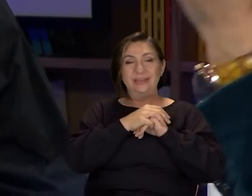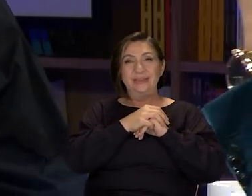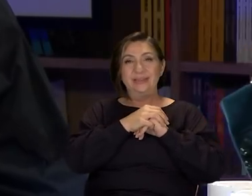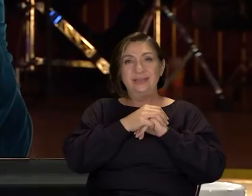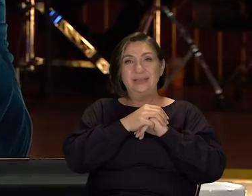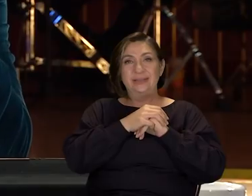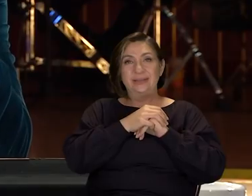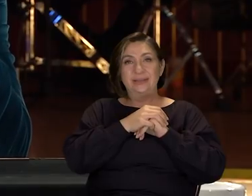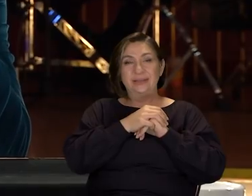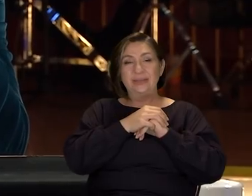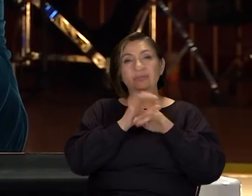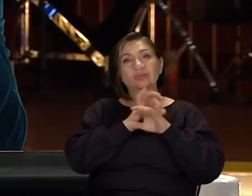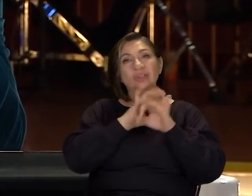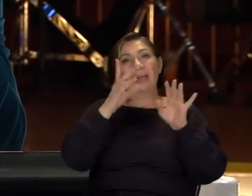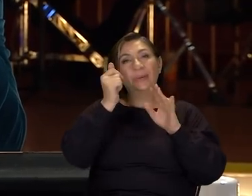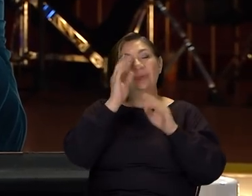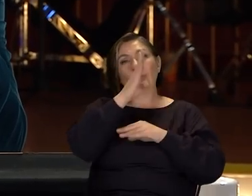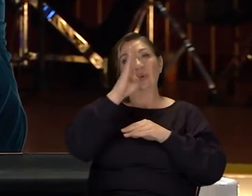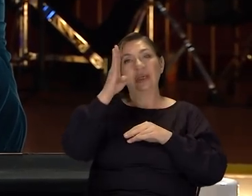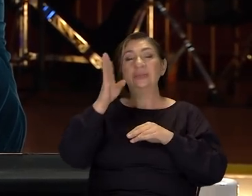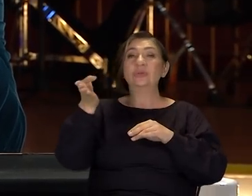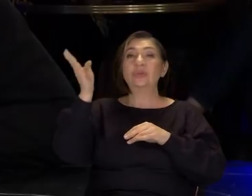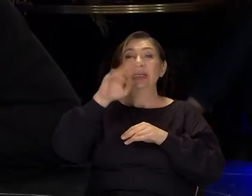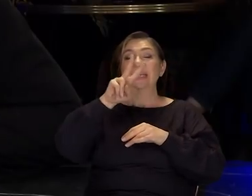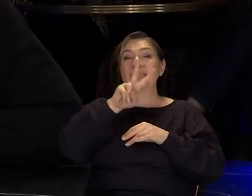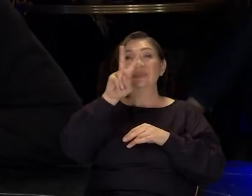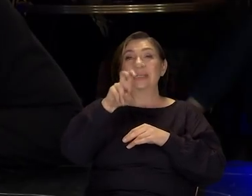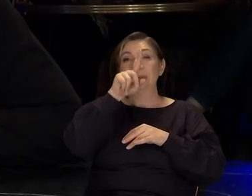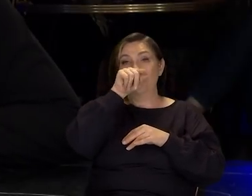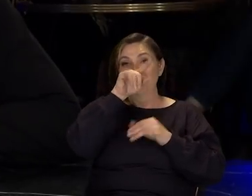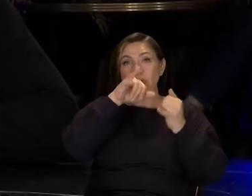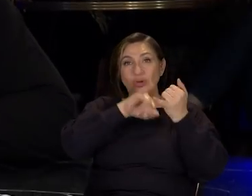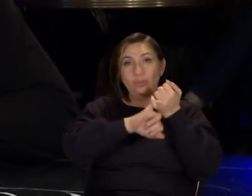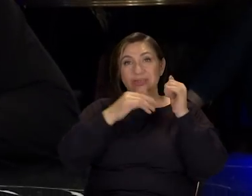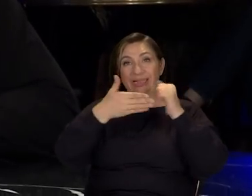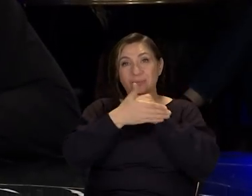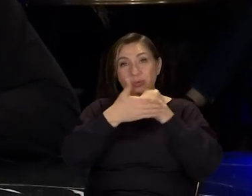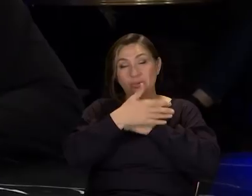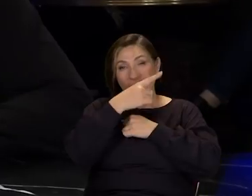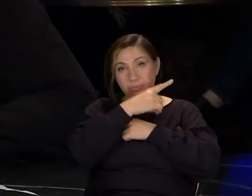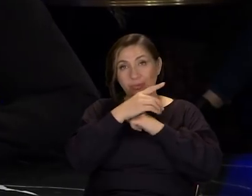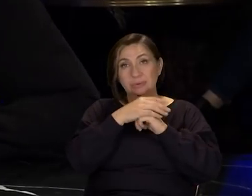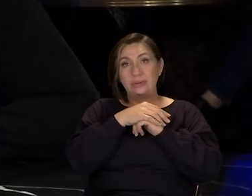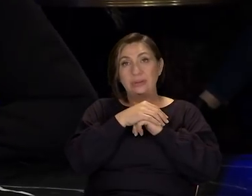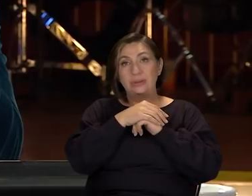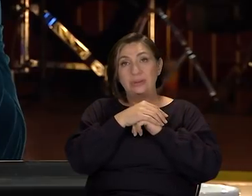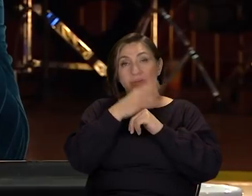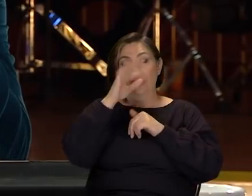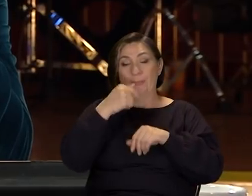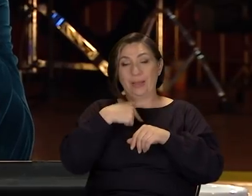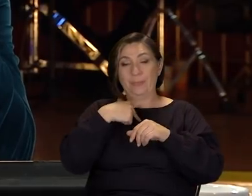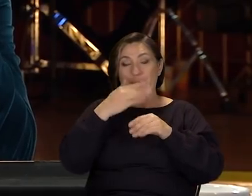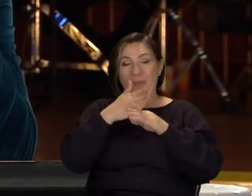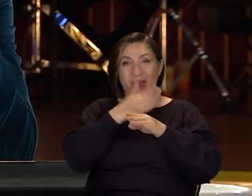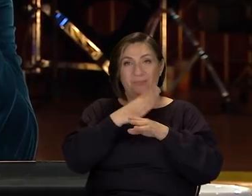of. Maşallah. Evet, şahane bir turne. Çok sonrasında güzel. 28 Mart Cumartesi Trabzon, Karadeniz'e. Çok güzel. Gidiyoruz. Sonra benim